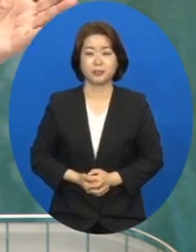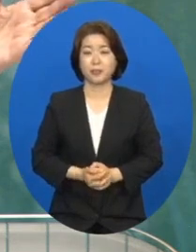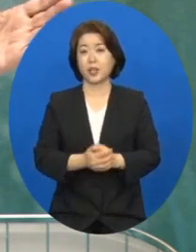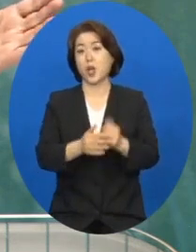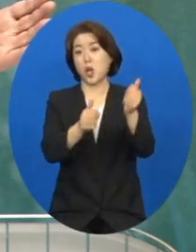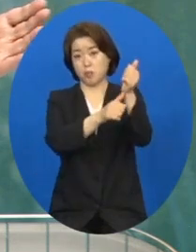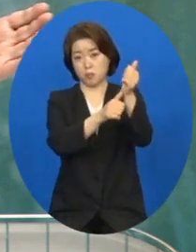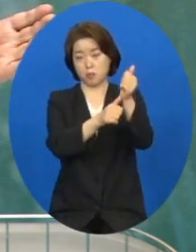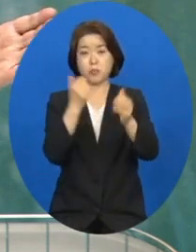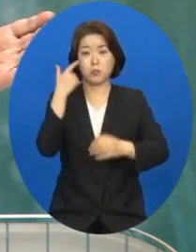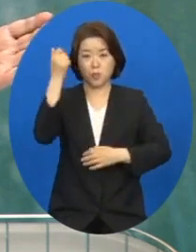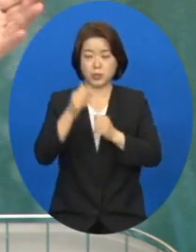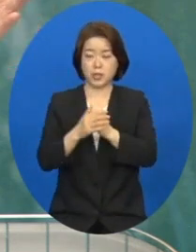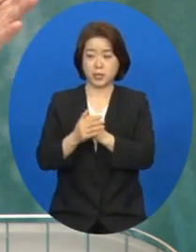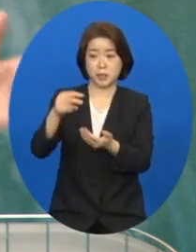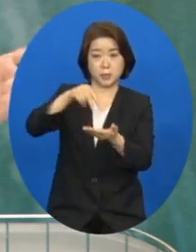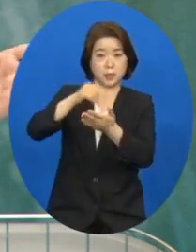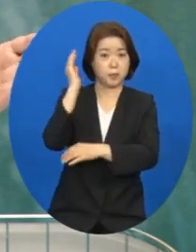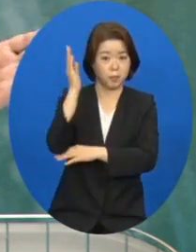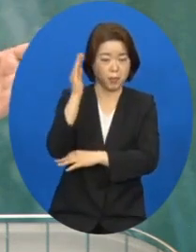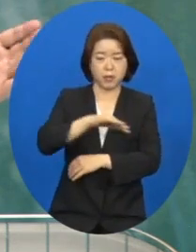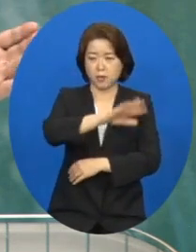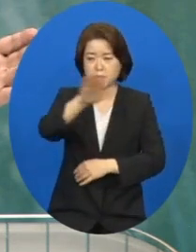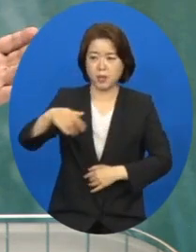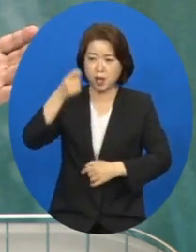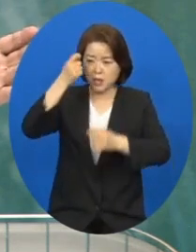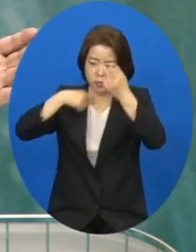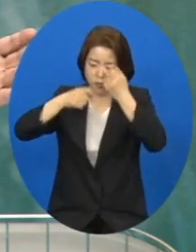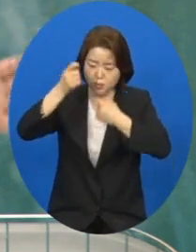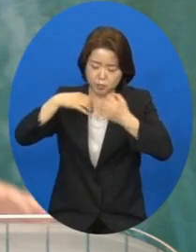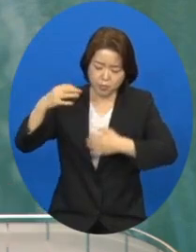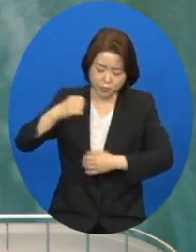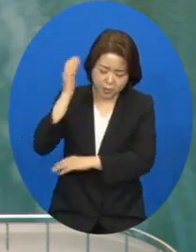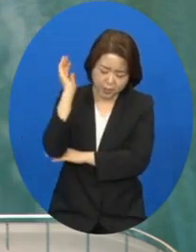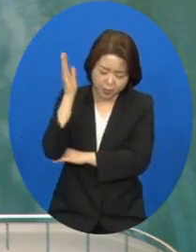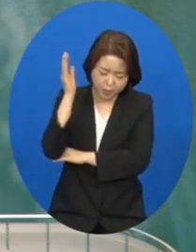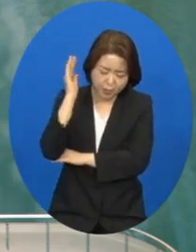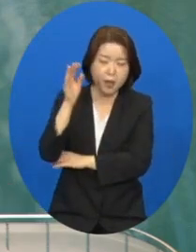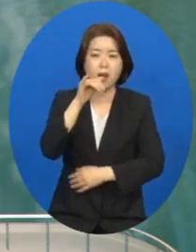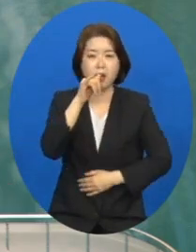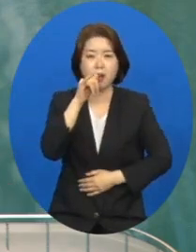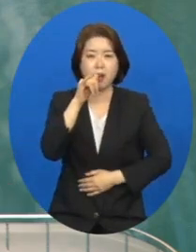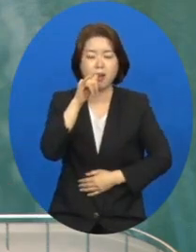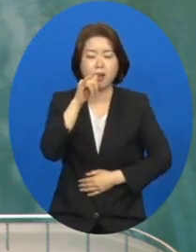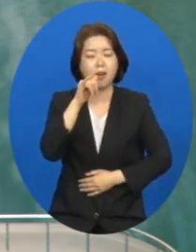부목사님들이 강사로 서신 목사님들이 다 눈물로 강의를 하셨다.